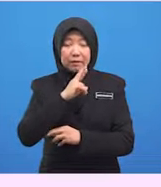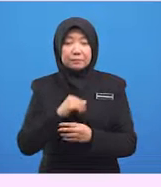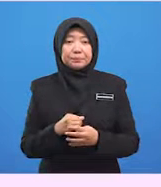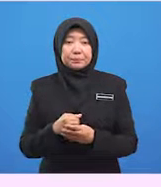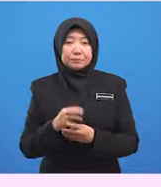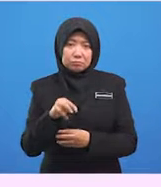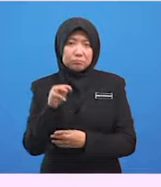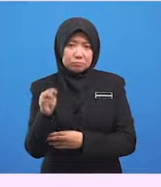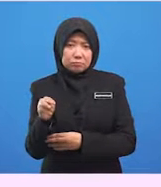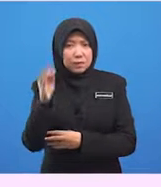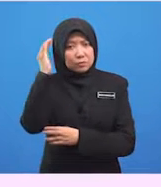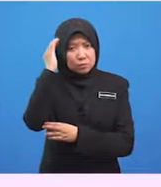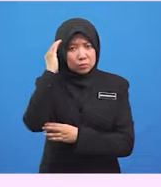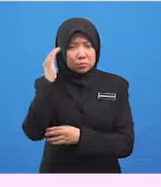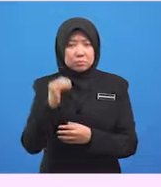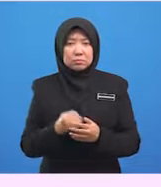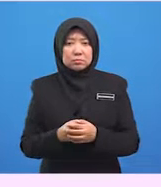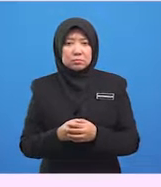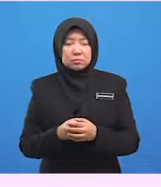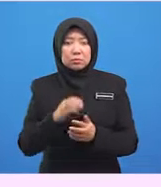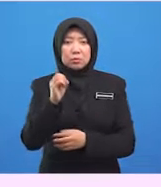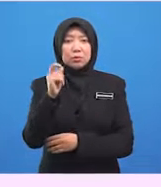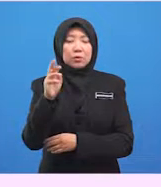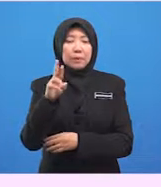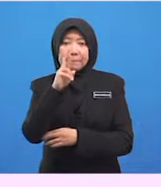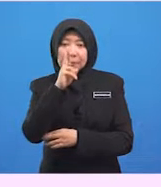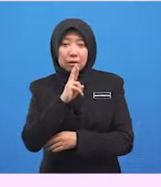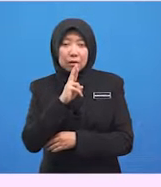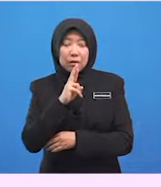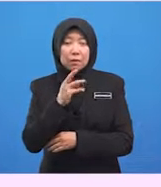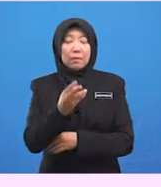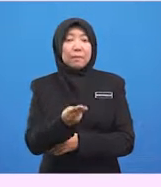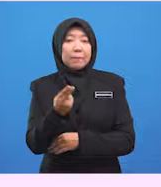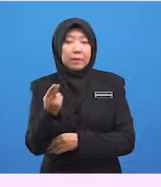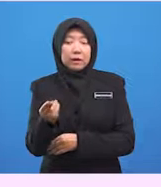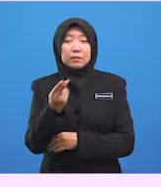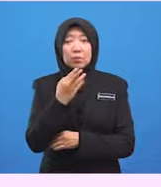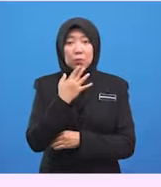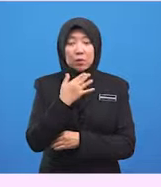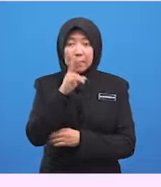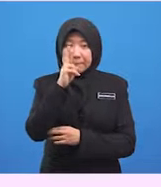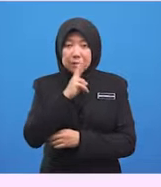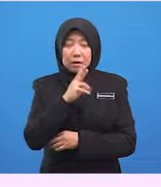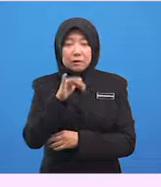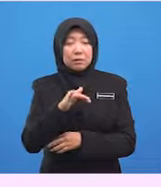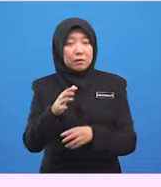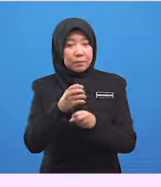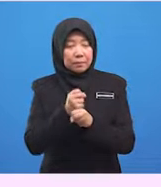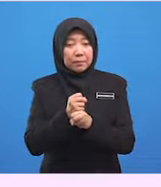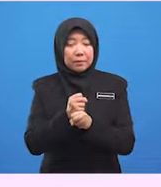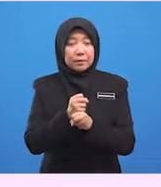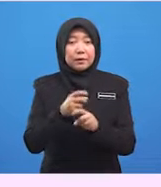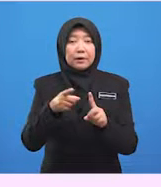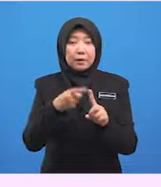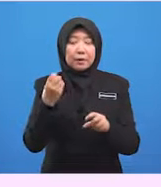murid-murid Tahukah Anda oker merah merupakan bahan pewarna merah yang diperoleh dari